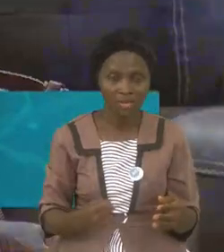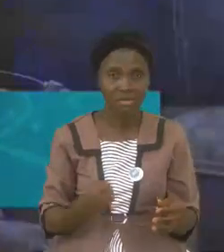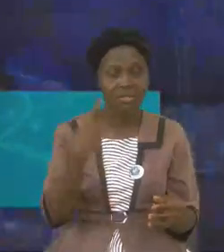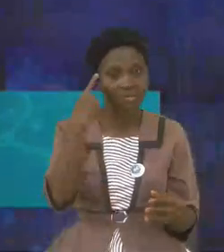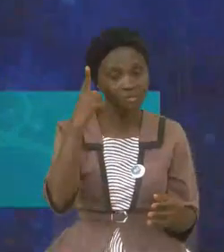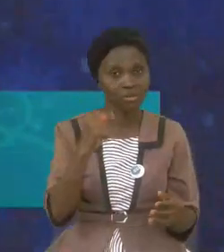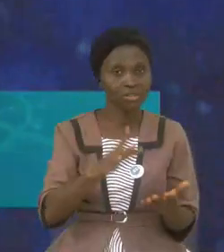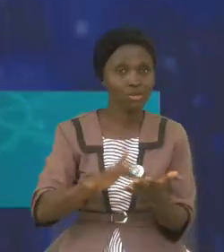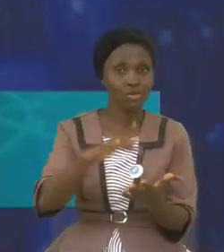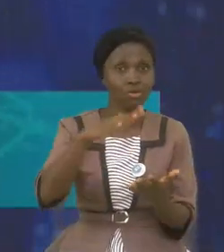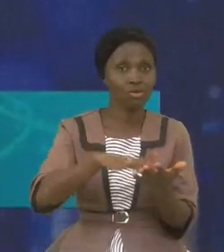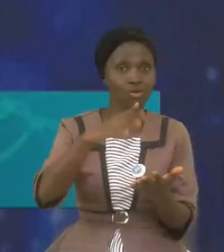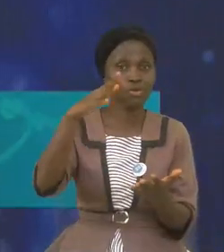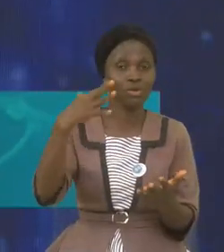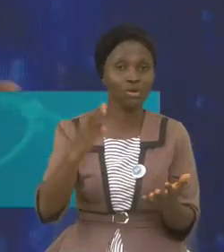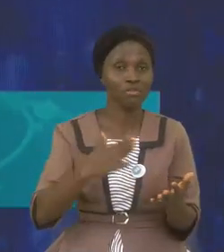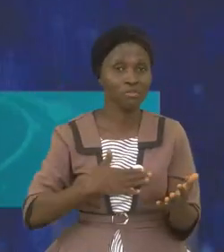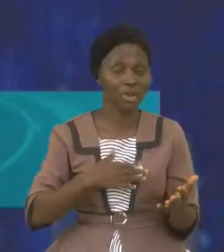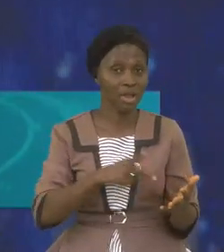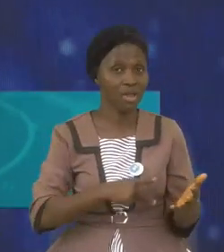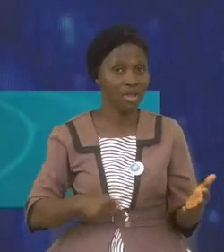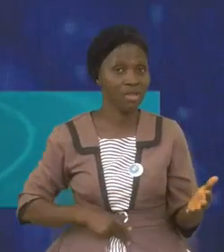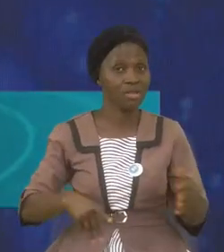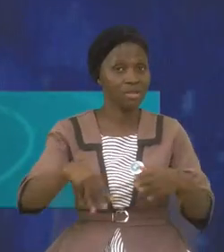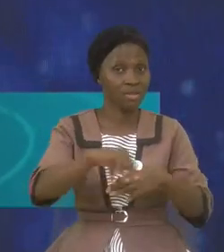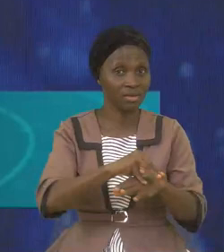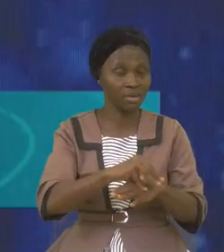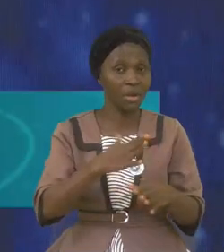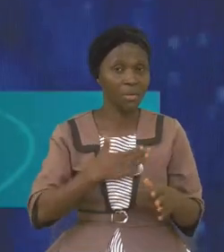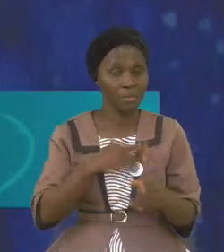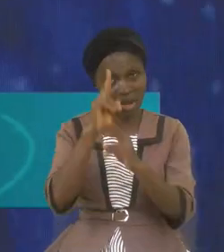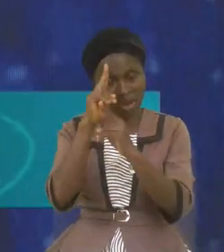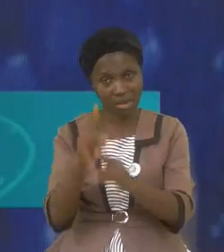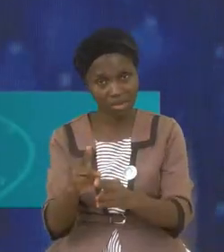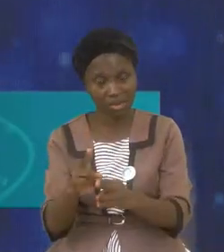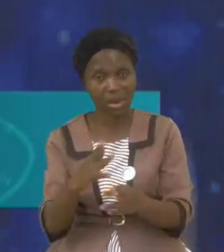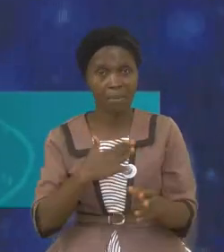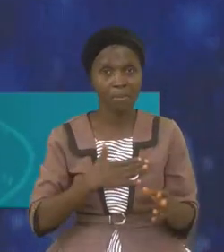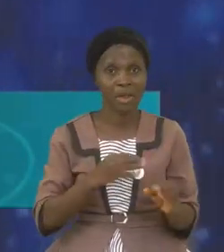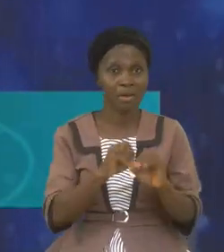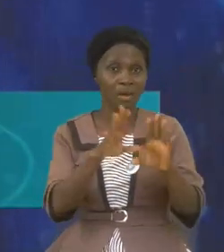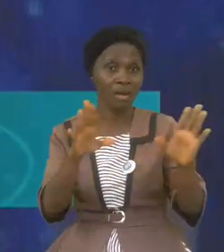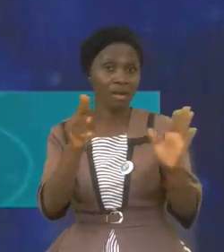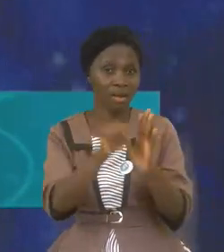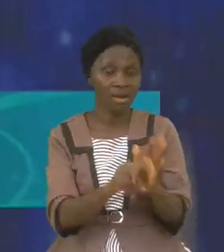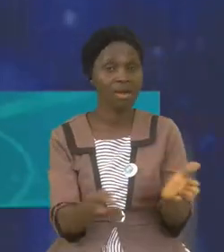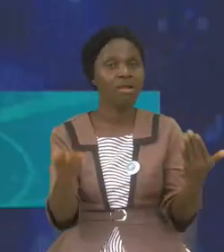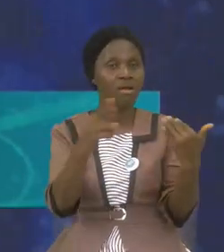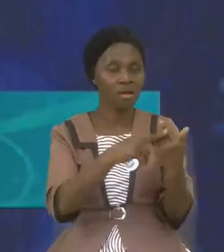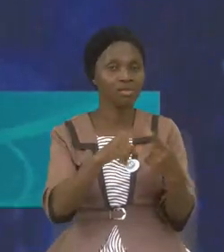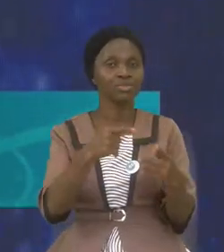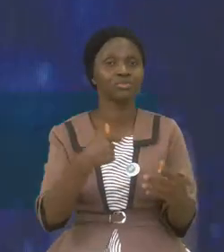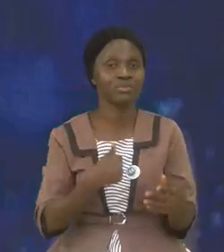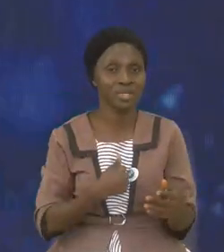mon raisonnement, en ce temps-là, la raison me revint, la gloire de mon royaume, ma